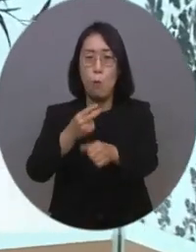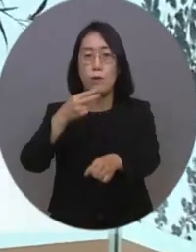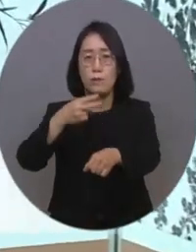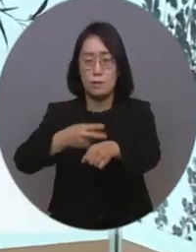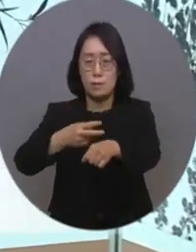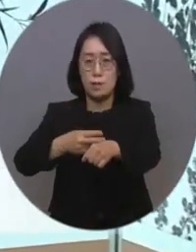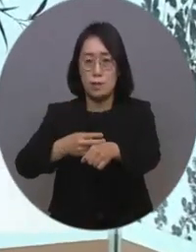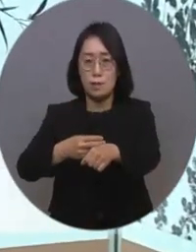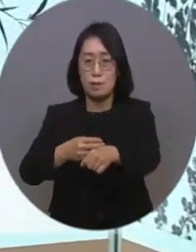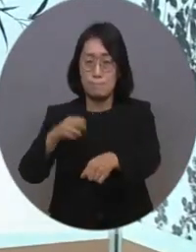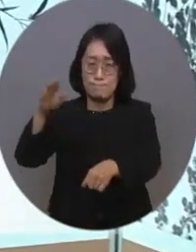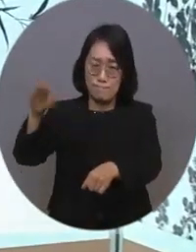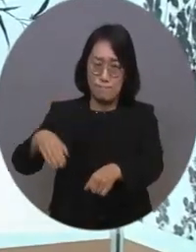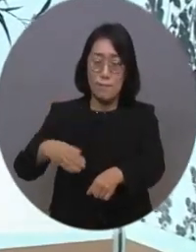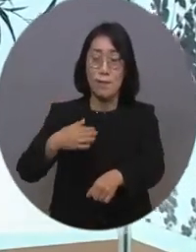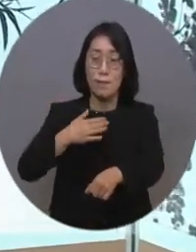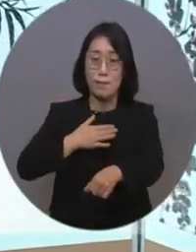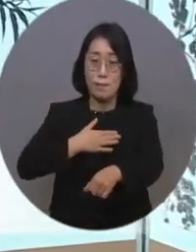부산생도